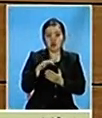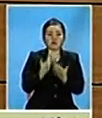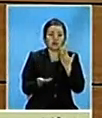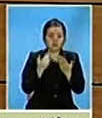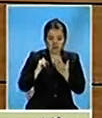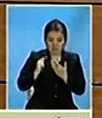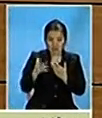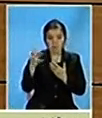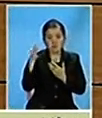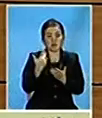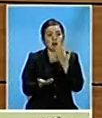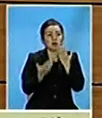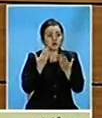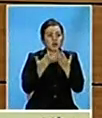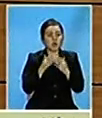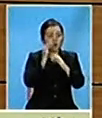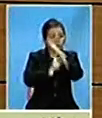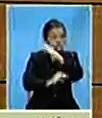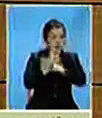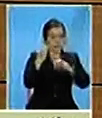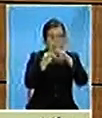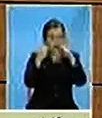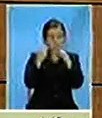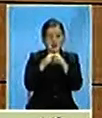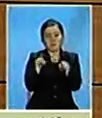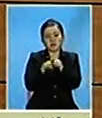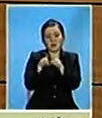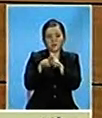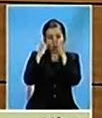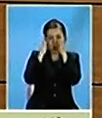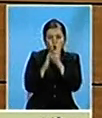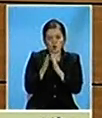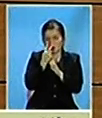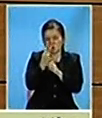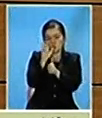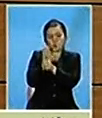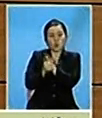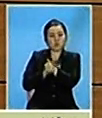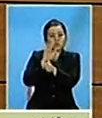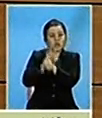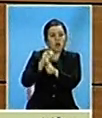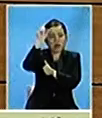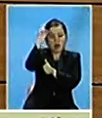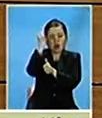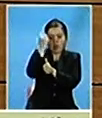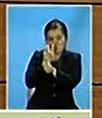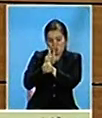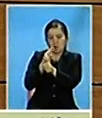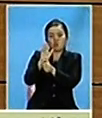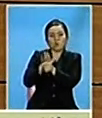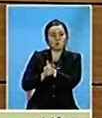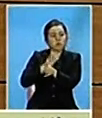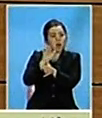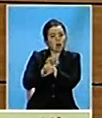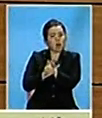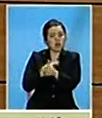ายค่าโดยสารของคนพิการกลายเป็นประเด็นเรื่องเวทนานิยมกลายเป็นประเด็นเรื่องดุลพินิจของพนักงานเก็บค่าโดยสารมากกว่าที่เป็นนโยบ